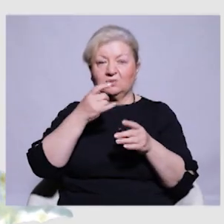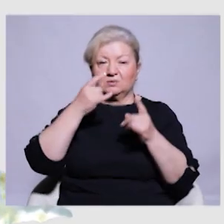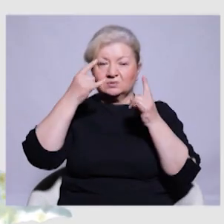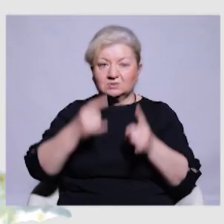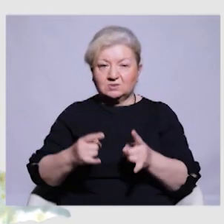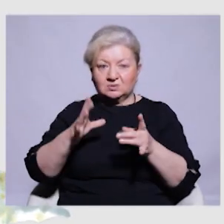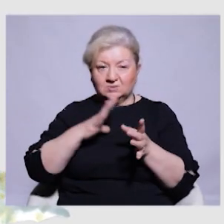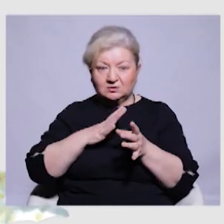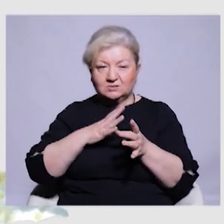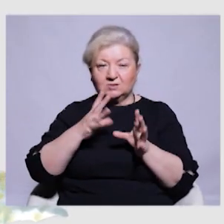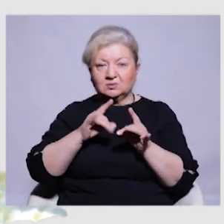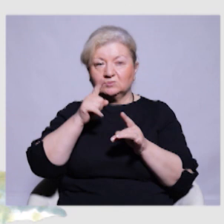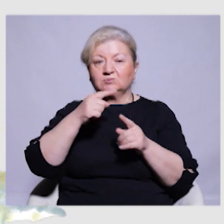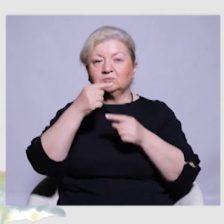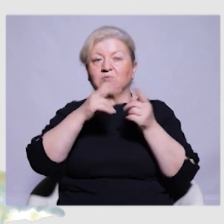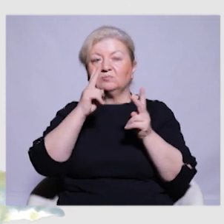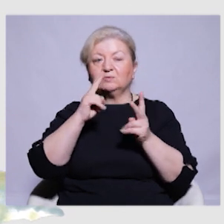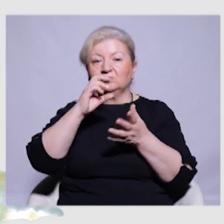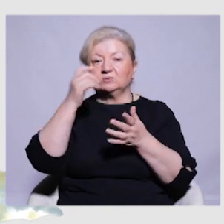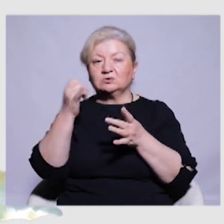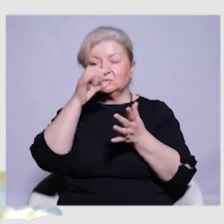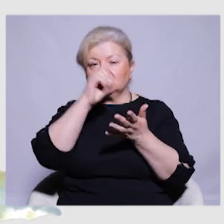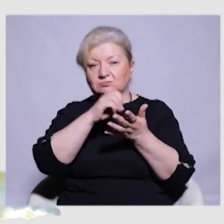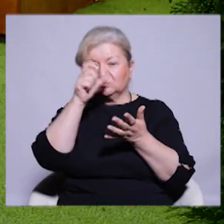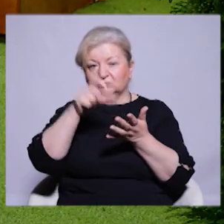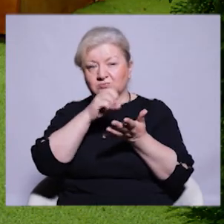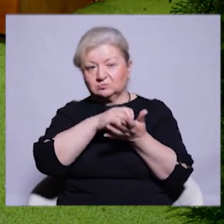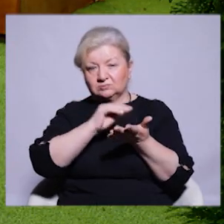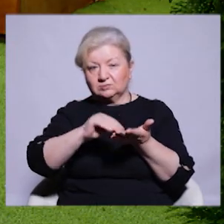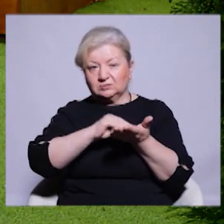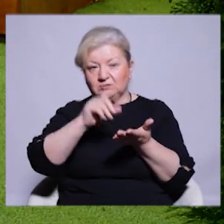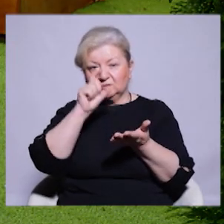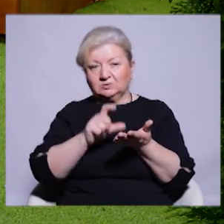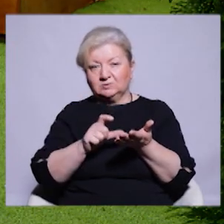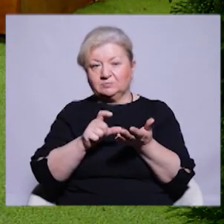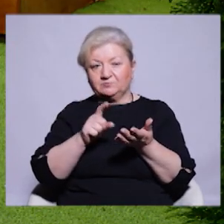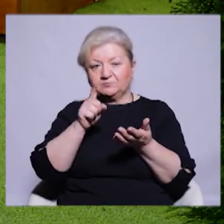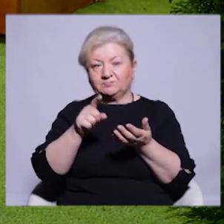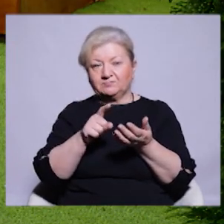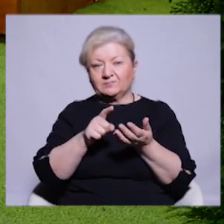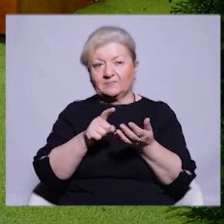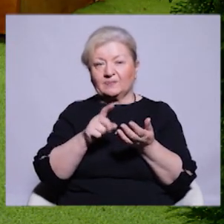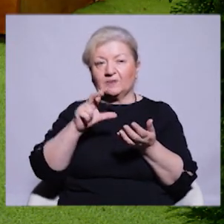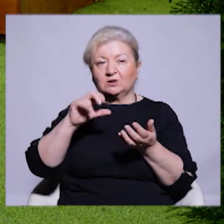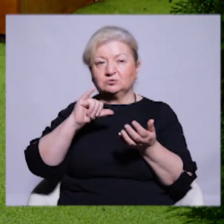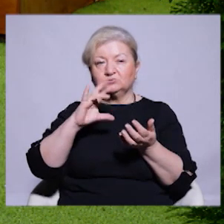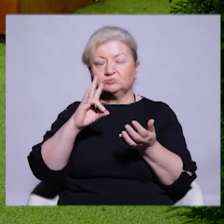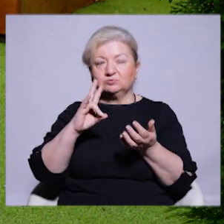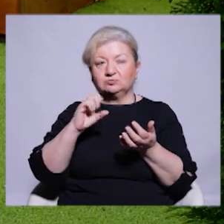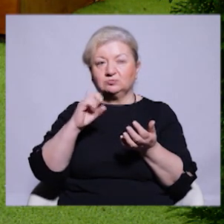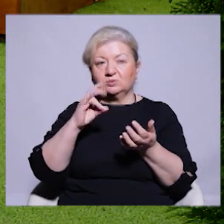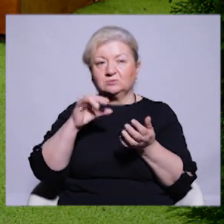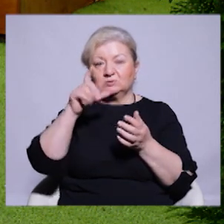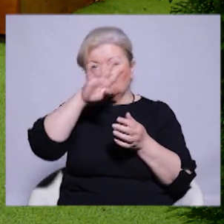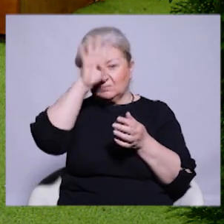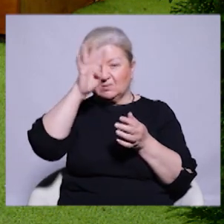დაიჭრა და როგორც მისი მემატიანე წერს, მინდა კიდე წაგიკითხოთ ეს ფრაზა, ჯუანშერი როგორც წერს,